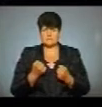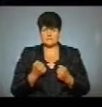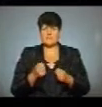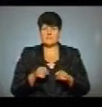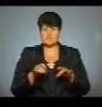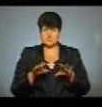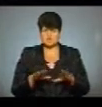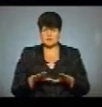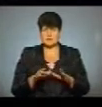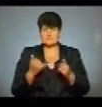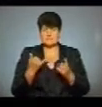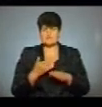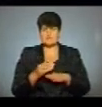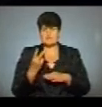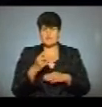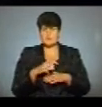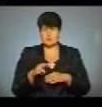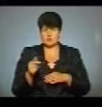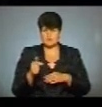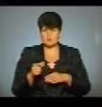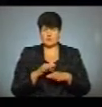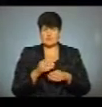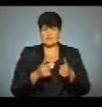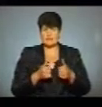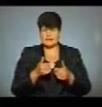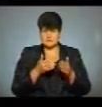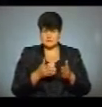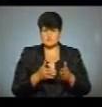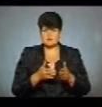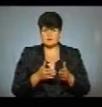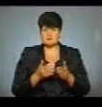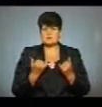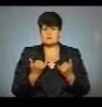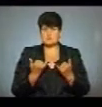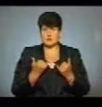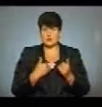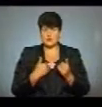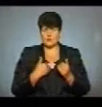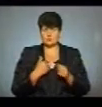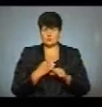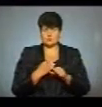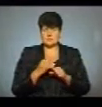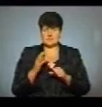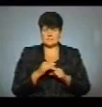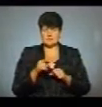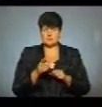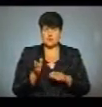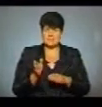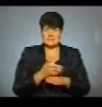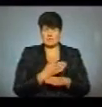таке рішення. Зараз виділили 2 мільйони гривень, провели тендер і зараз хочемо зробити все, щоб його